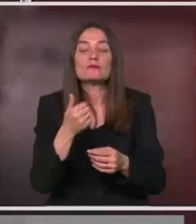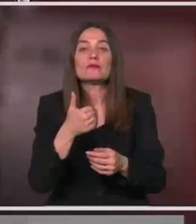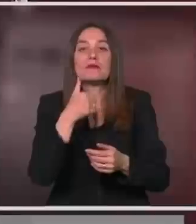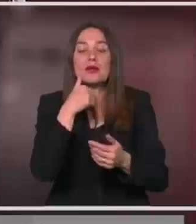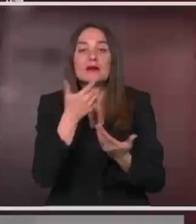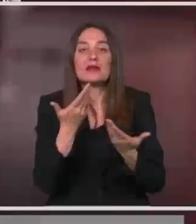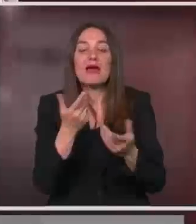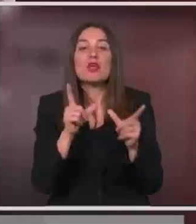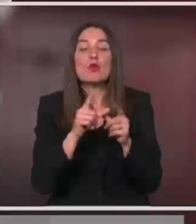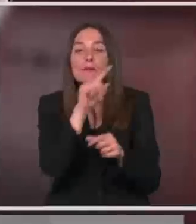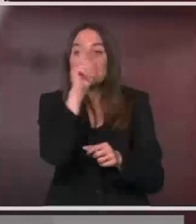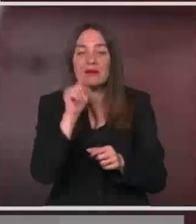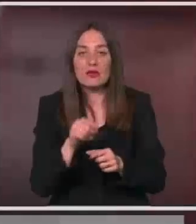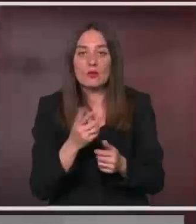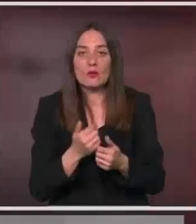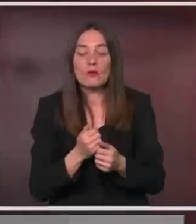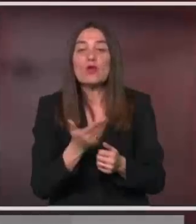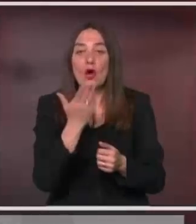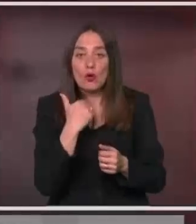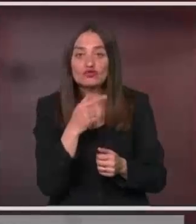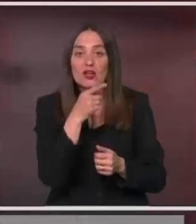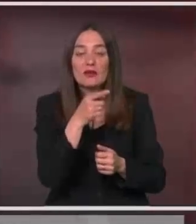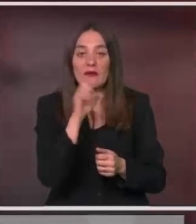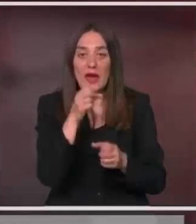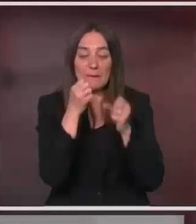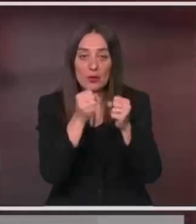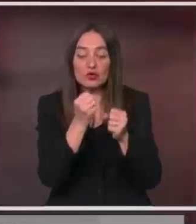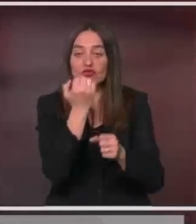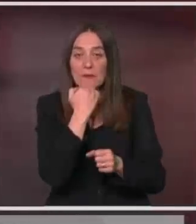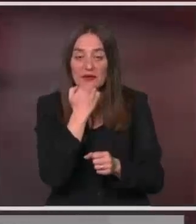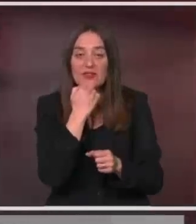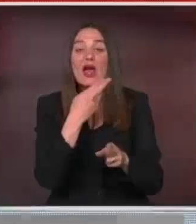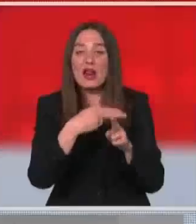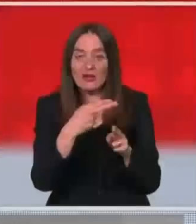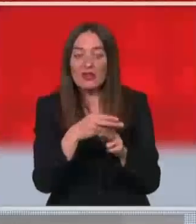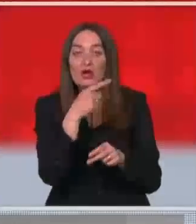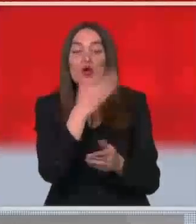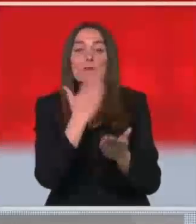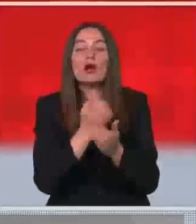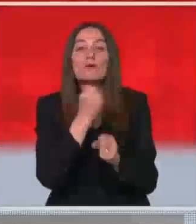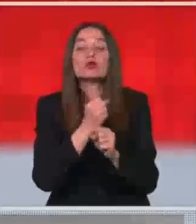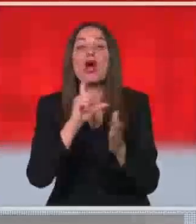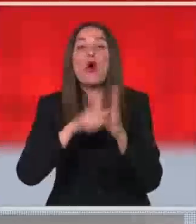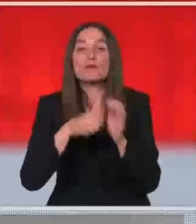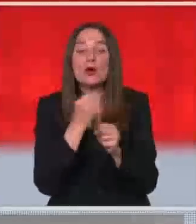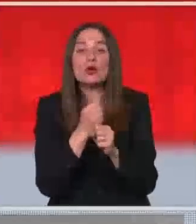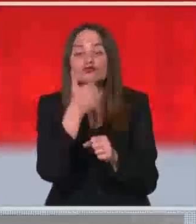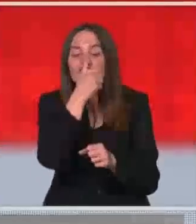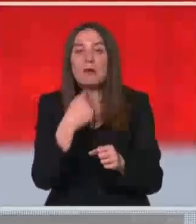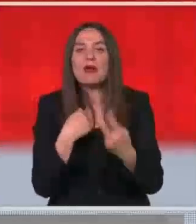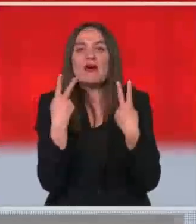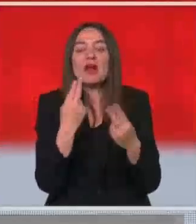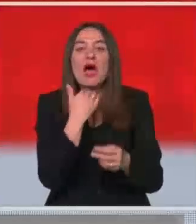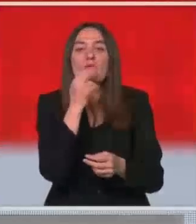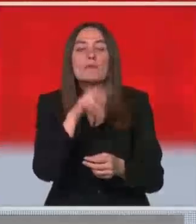su u pitanju. Dakle, hoćete da podržite privredu sa likvidnosti, to mora da bude urađeno odmah. Šta nama vredi ako imamo